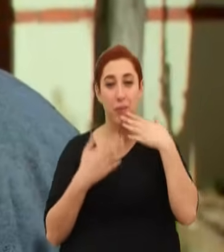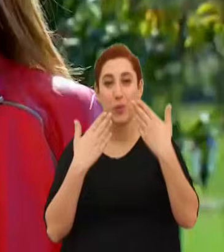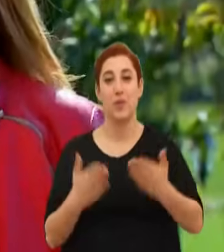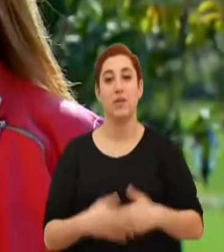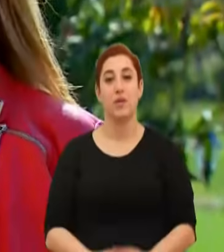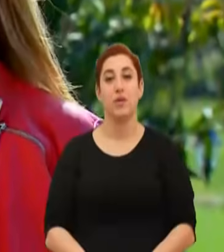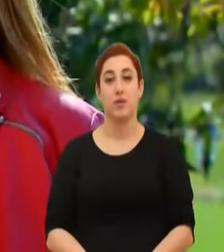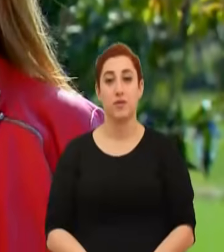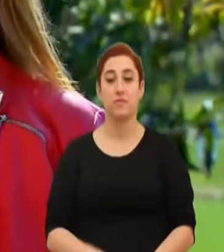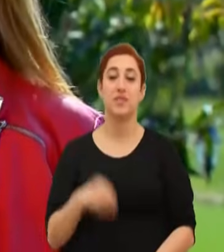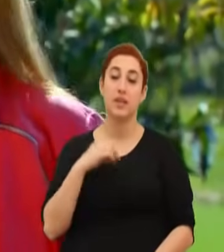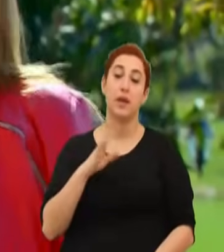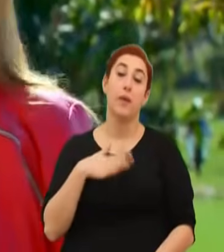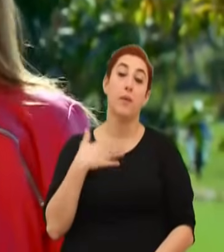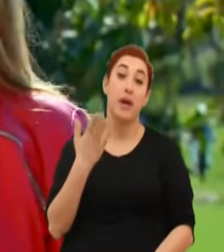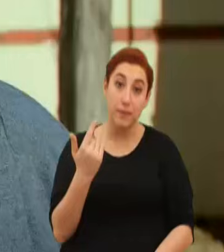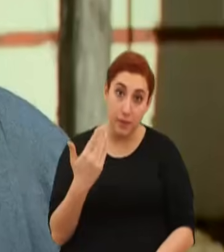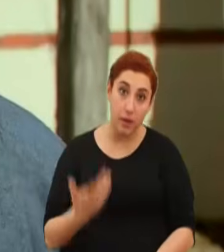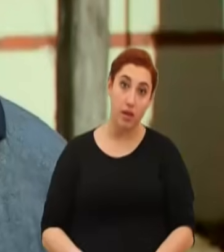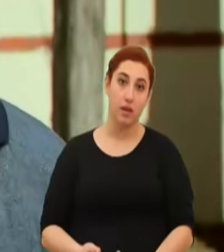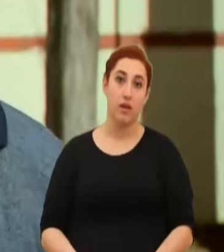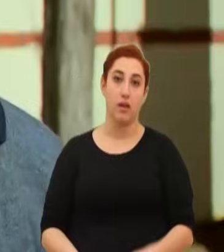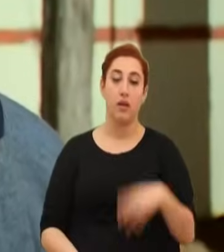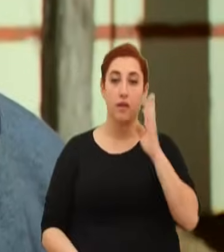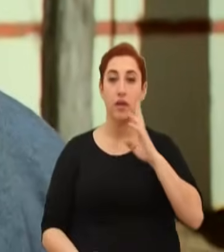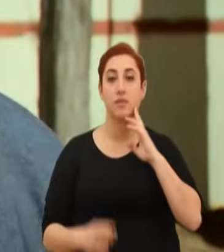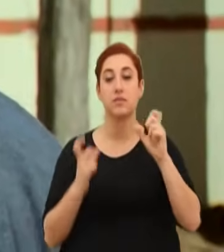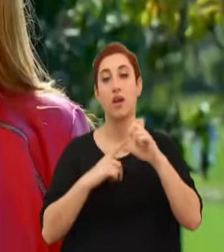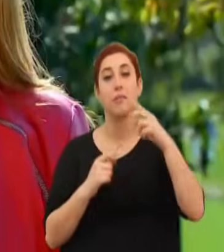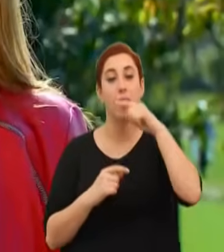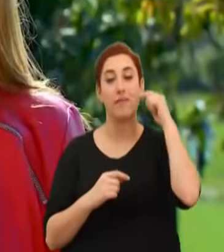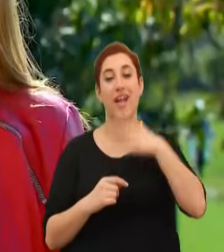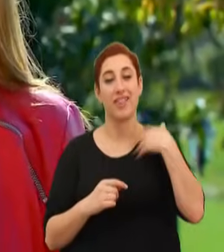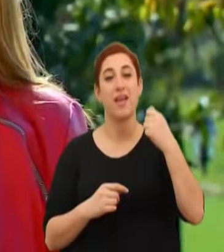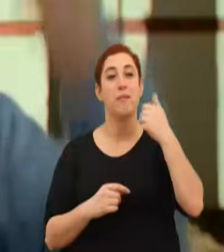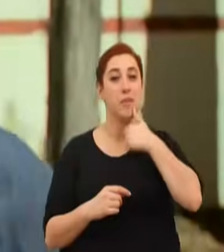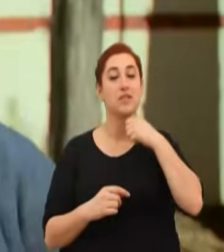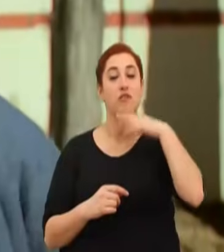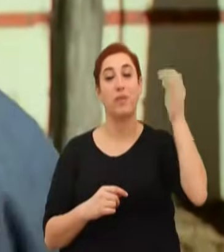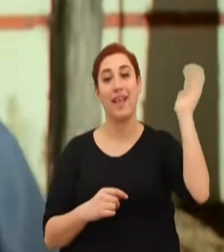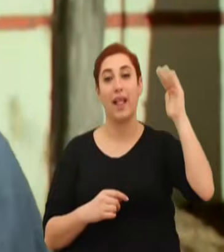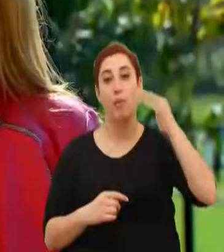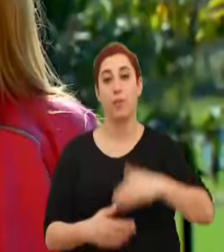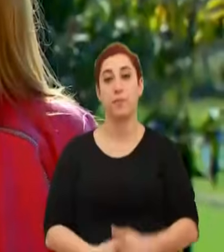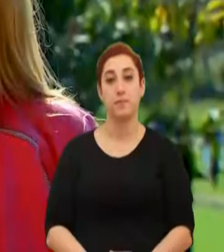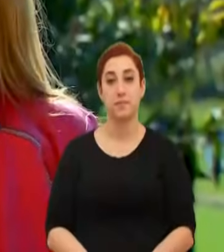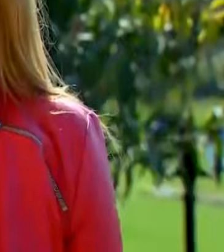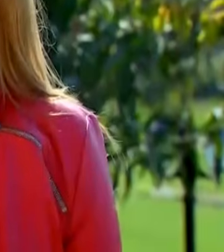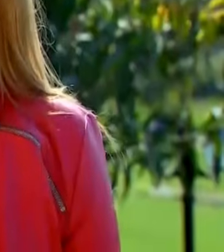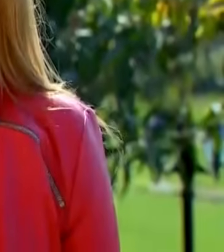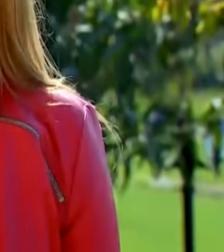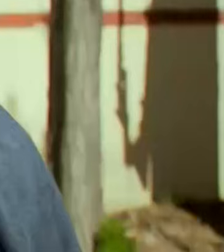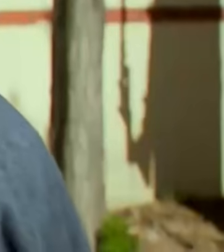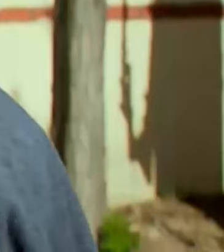yani lafı. Ay, içimi kardın. Hadi söyle. Efendim, Zarp Bey'in annesi ve babası efendim yurt dışından geliyorlar.